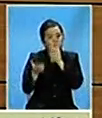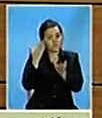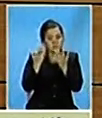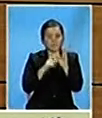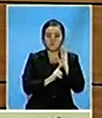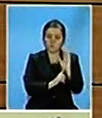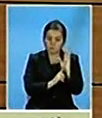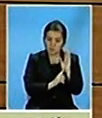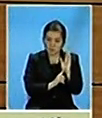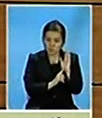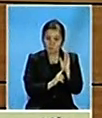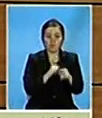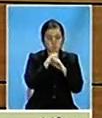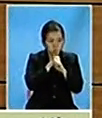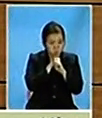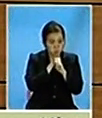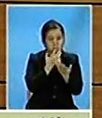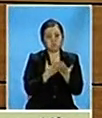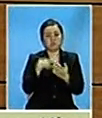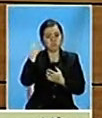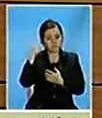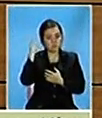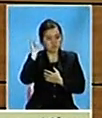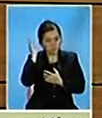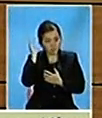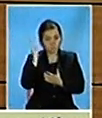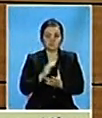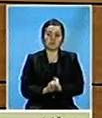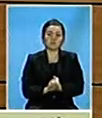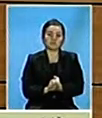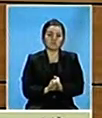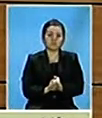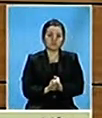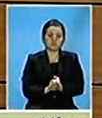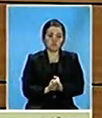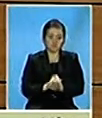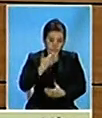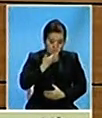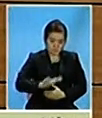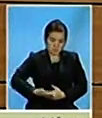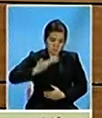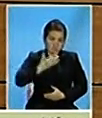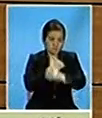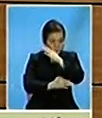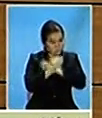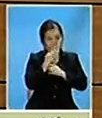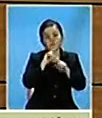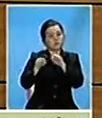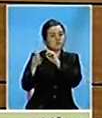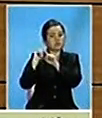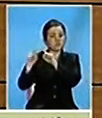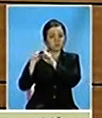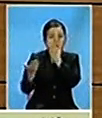เรื่องวัยไม่ว่าจะเป็นเรื่องเพศไม่ว่าจะเป็นเรื่องของความพิการหรือความบกพร่องใดๆก็ต